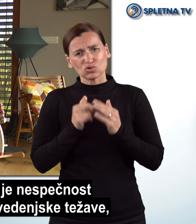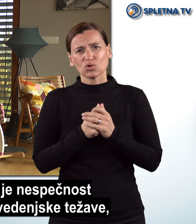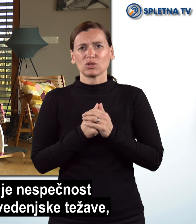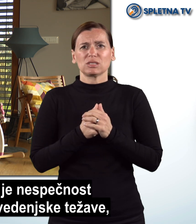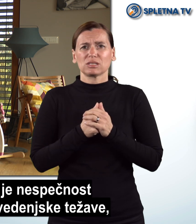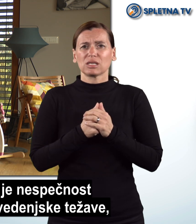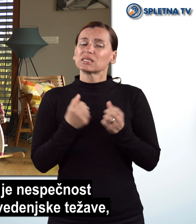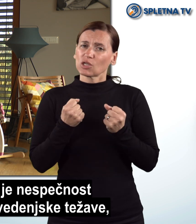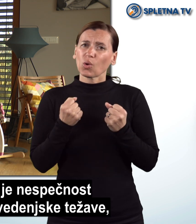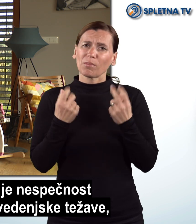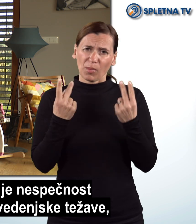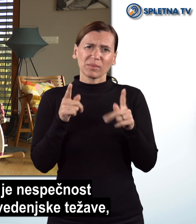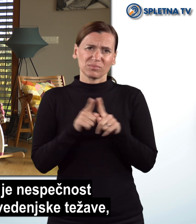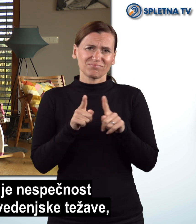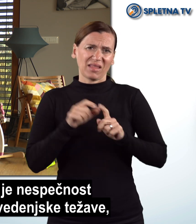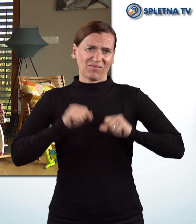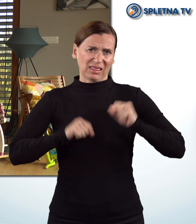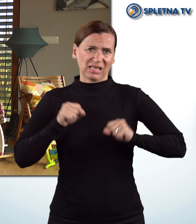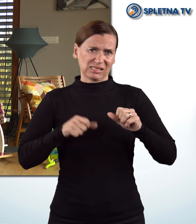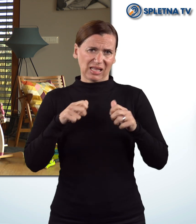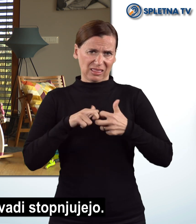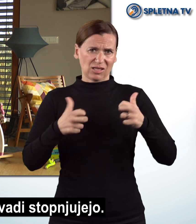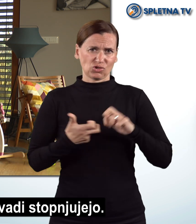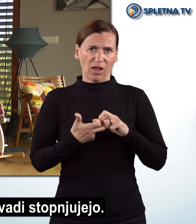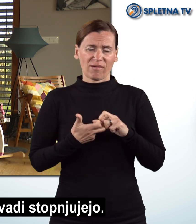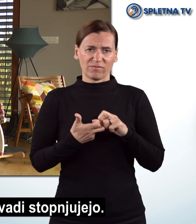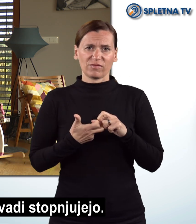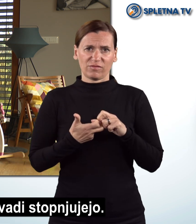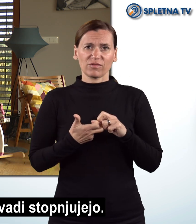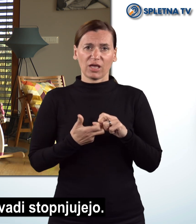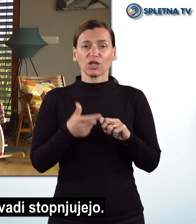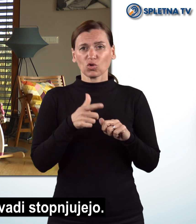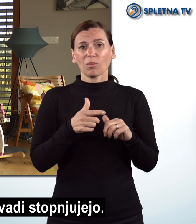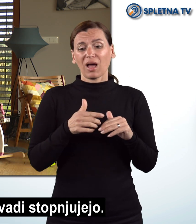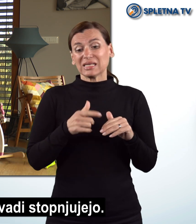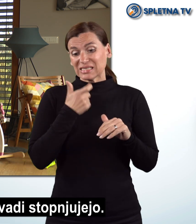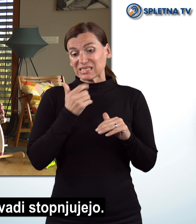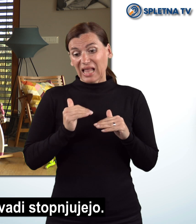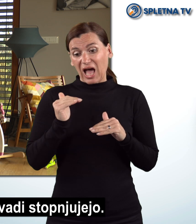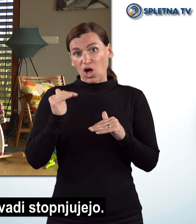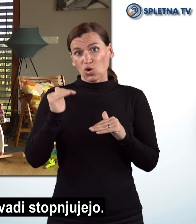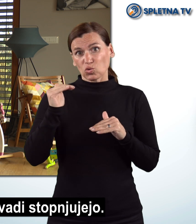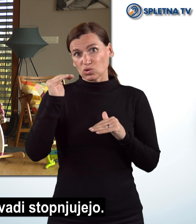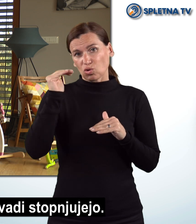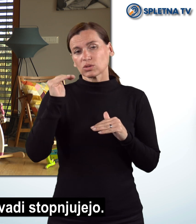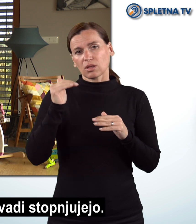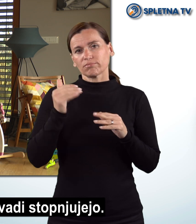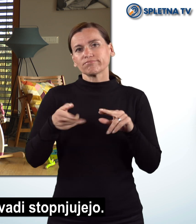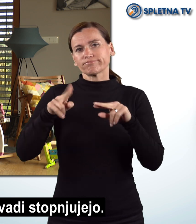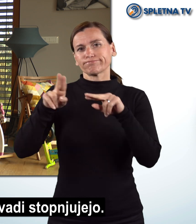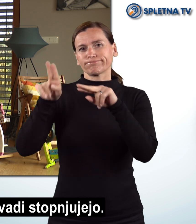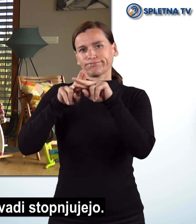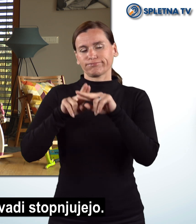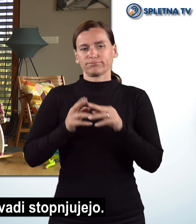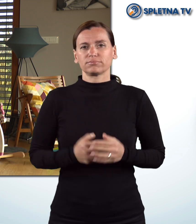in zelo pomembne so vedenjske težave, ki se pa s starostjo ponavadi stopnjujejo.